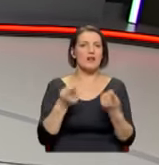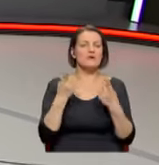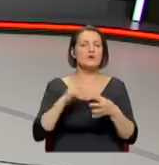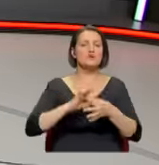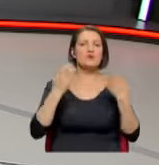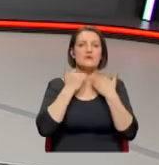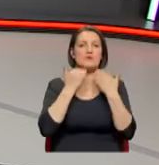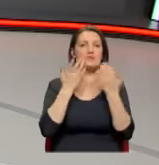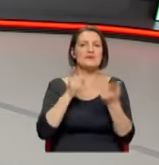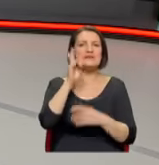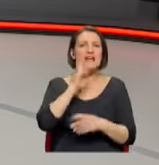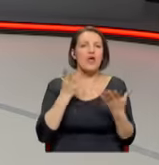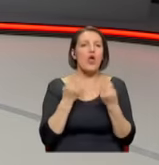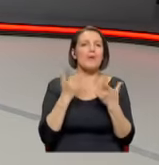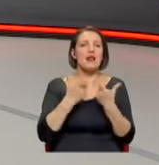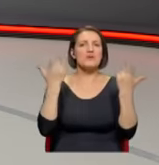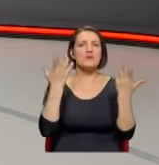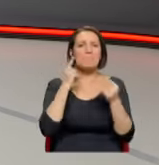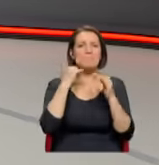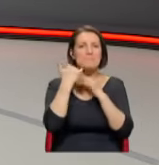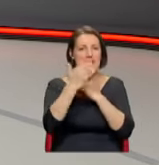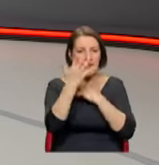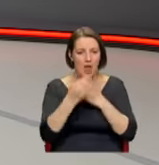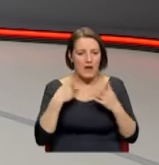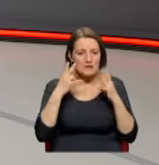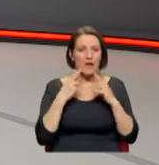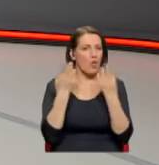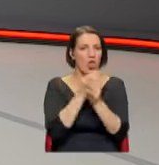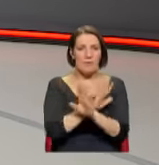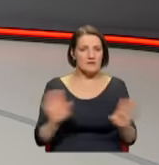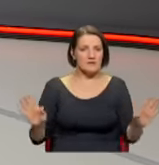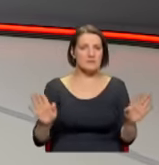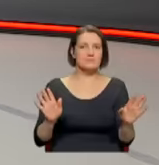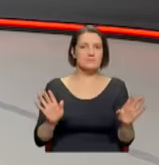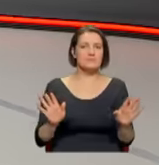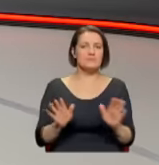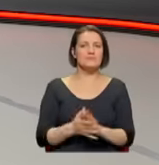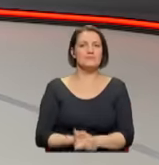hiçbirini çözemeyiz. Zengin olamayız. Milletçe zengin olamayız.